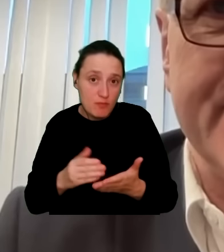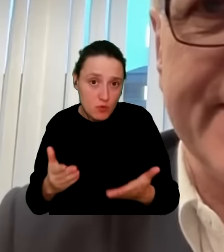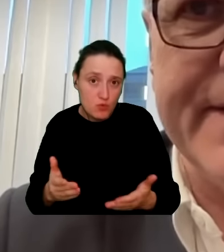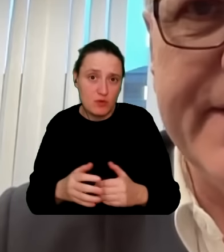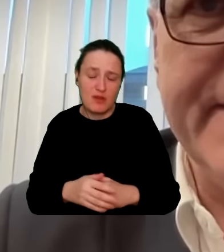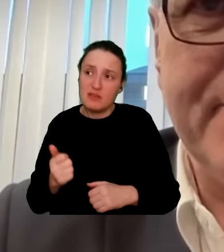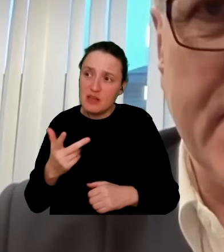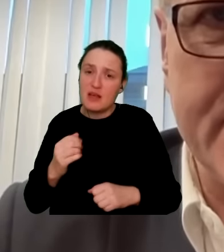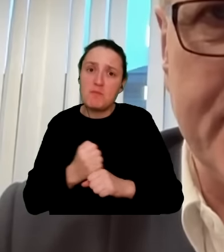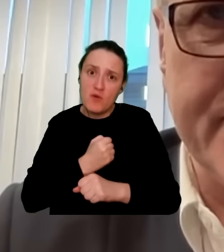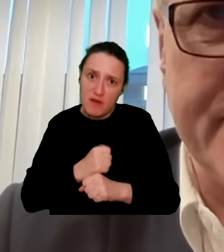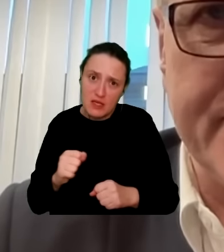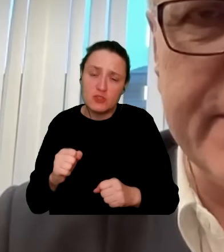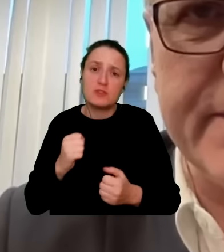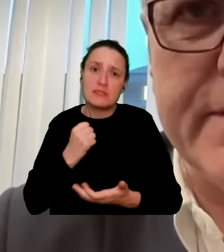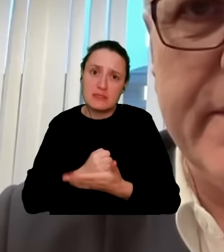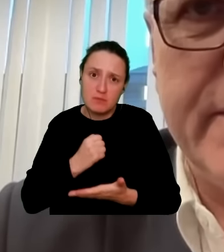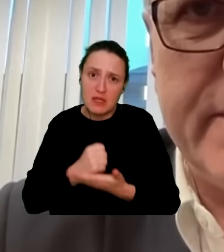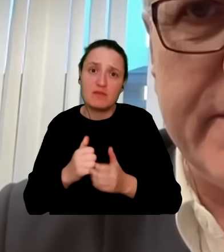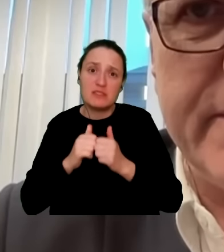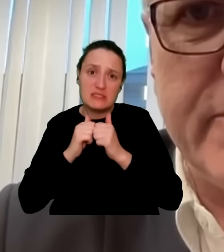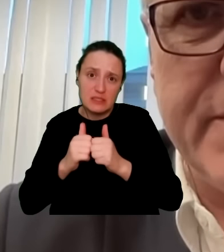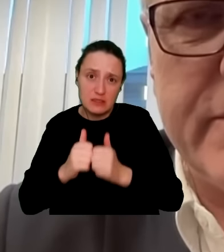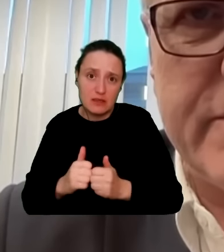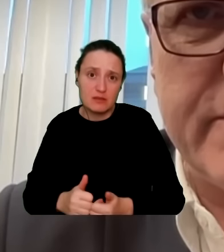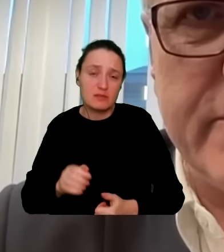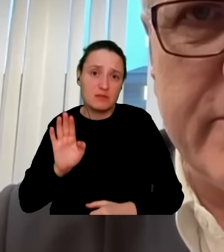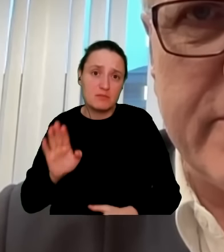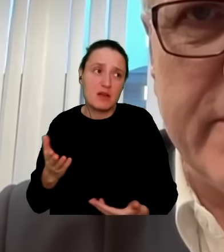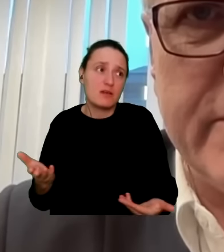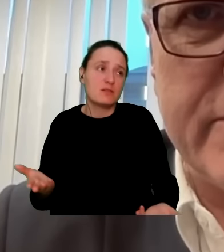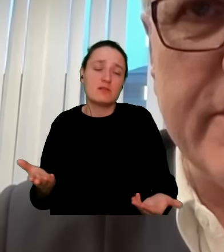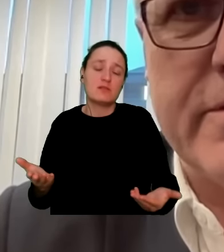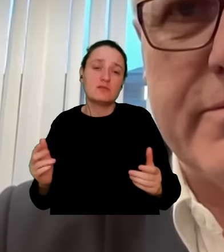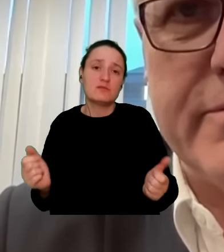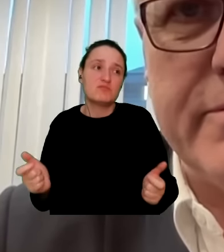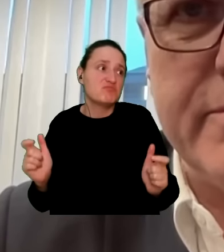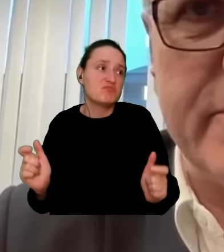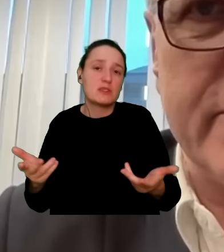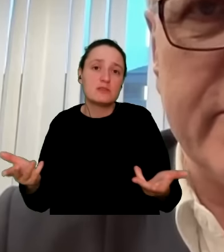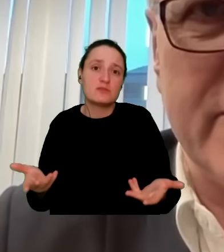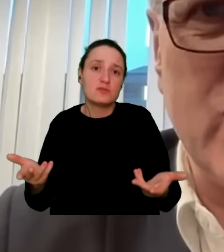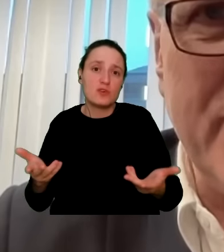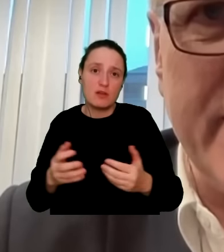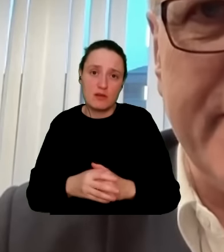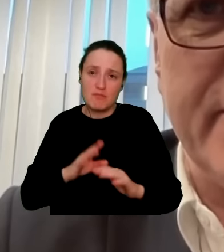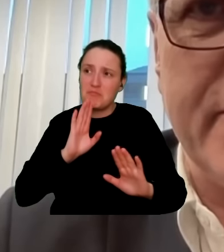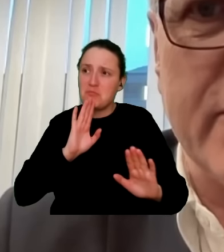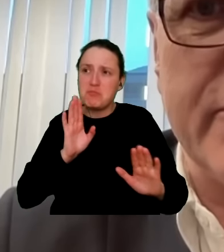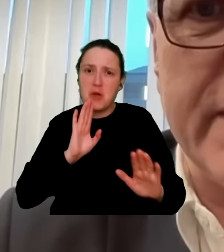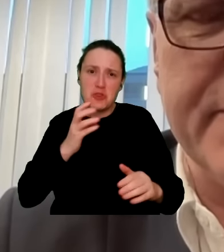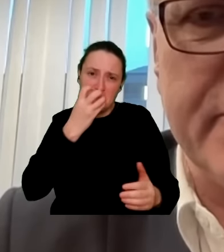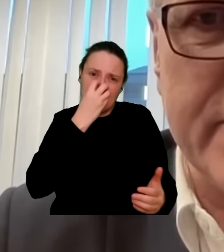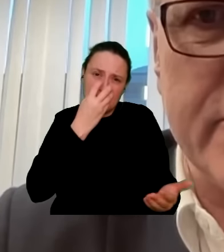poważnych naprawdę wyzwań, bardzo poważnych. Natomiast no, ten cyrk ze